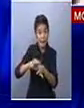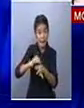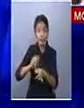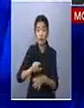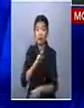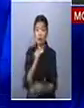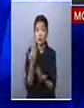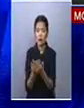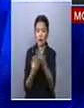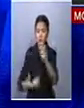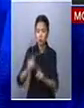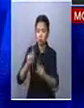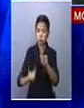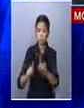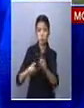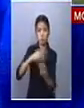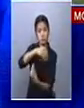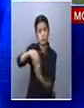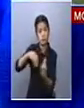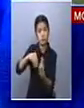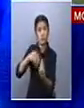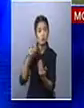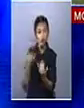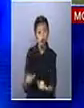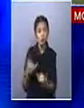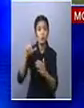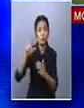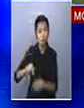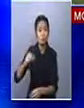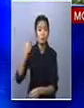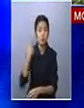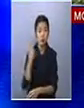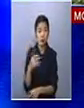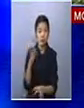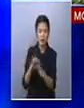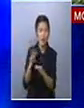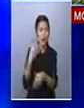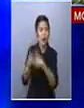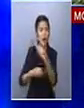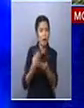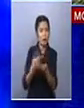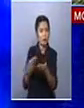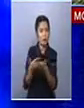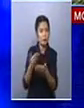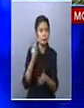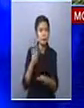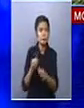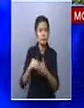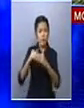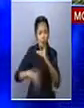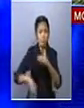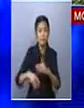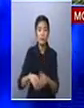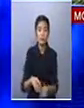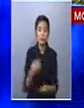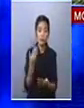คาหุ้นพูดตรงๆว่ายังถูกอยู่มากเลยนะครับหลายๆธนาคารเนี่ยซื้อขายต่ำกว่ามูลค่าทางบัญชีนะครับปันผลค่อนข้